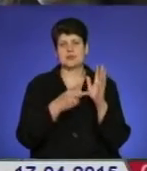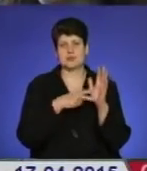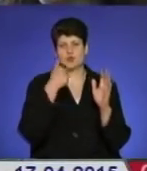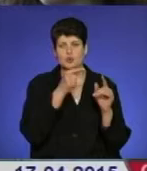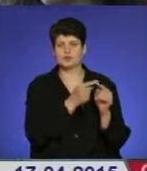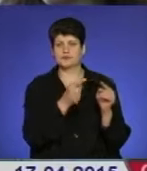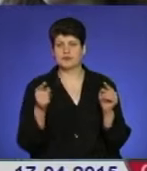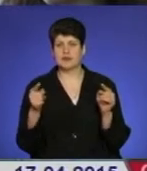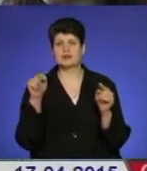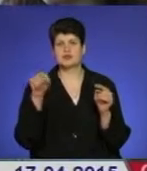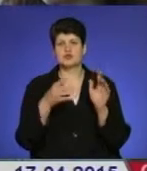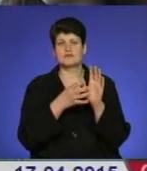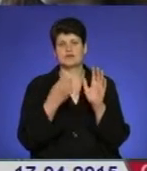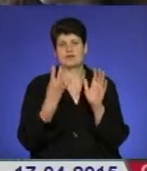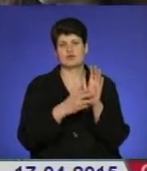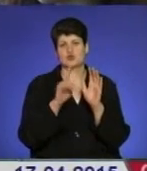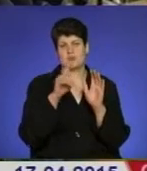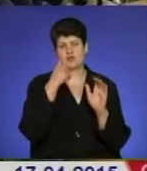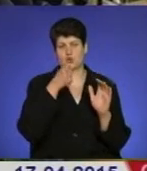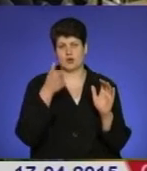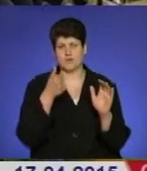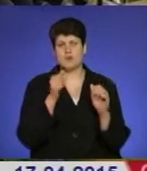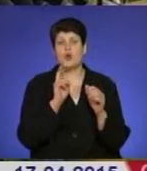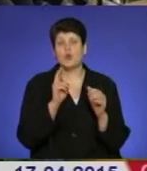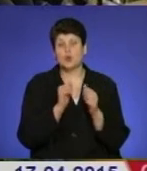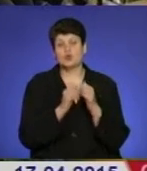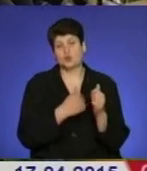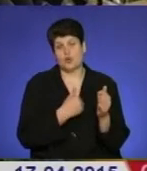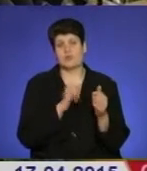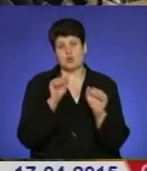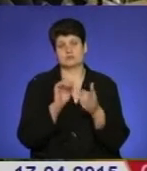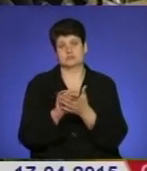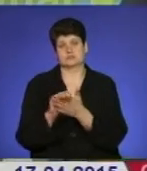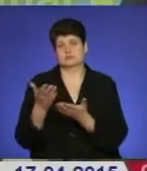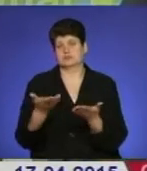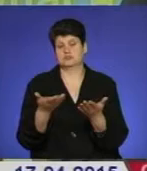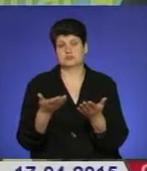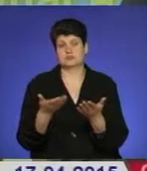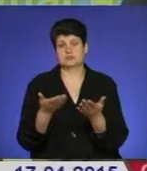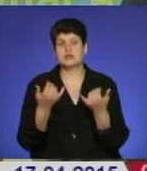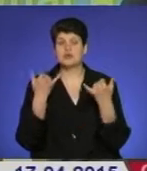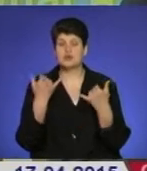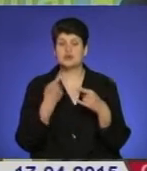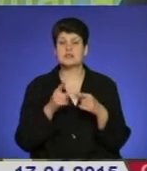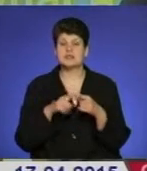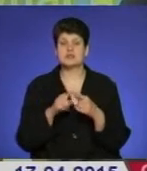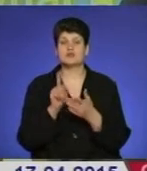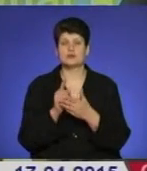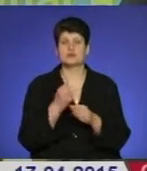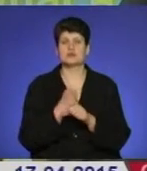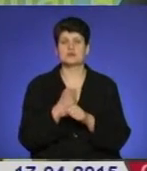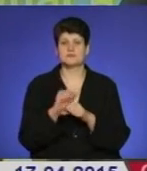по 1991 роки. Кожен охочий може з ними ознайомитися. Сьогодні це змушені будуть зробити